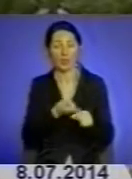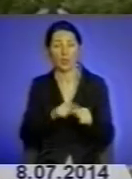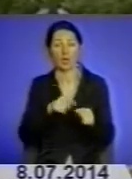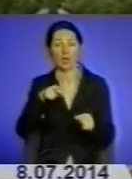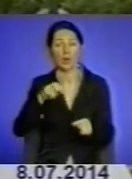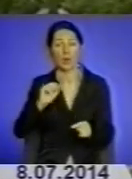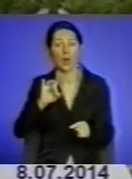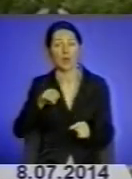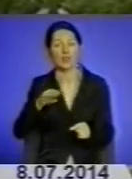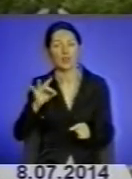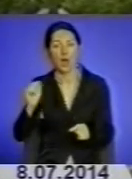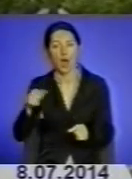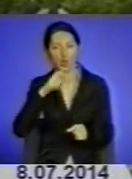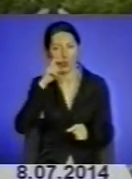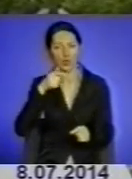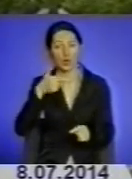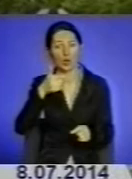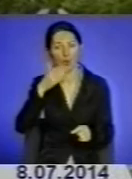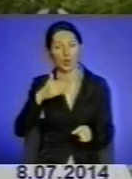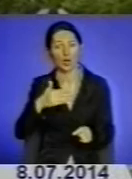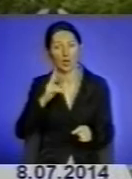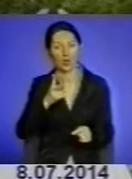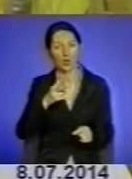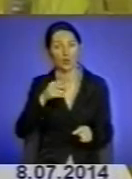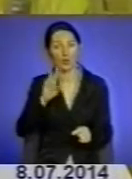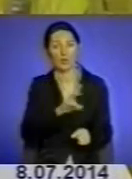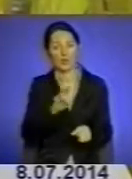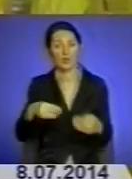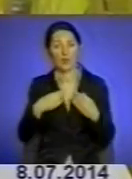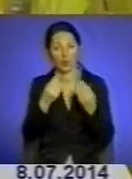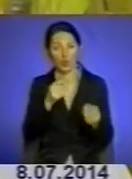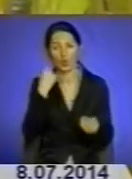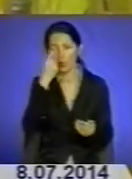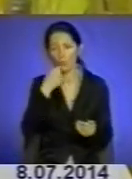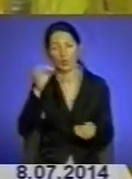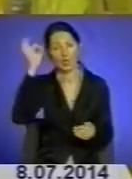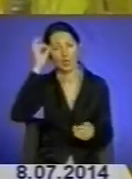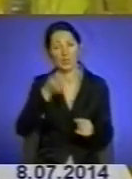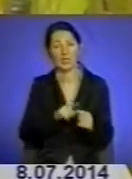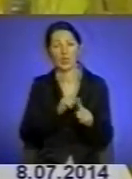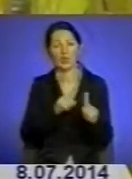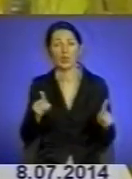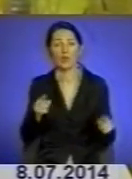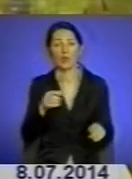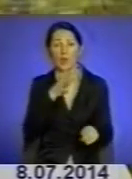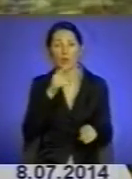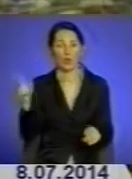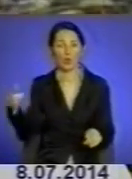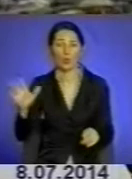церкви вручить особисто. Згадати цей особливий період буття нашої церкви,